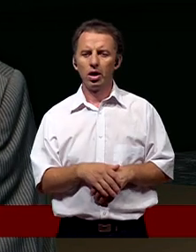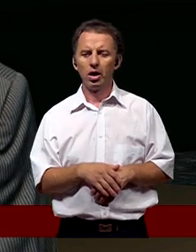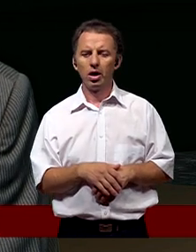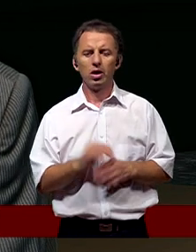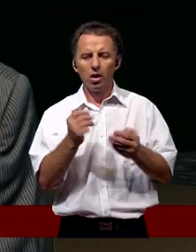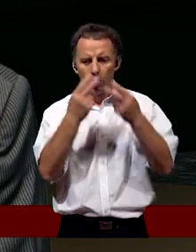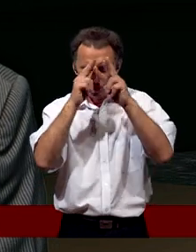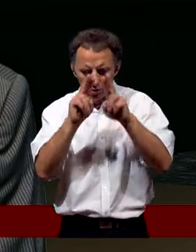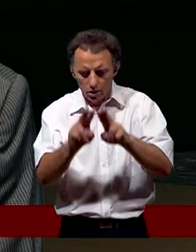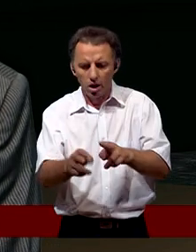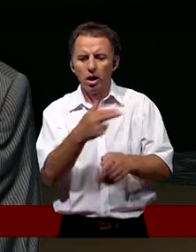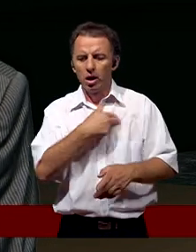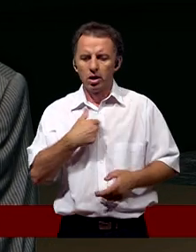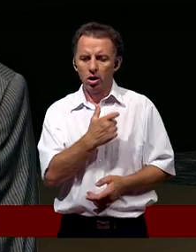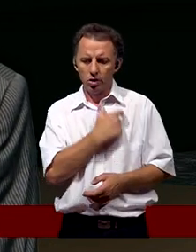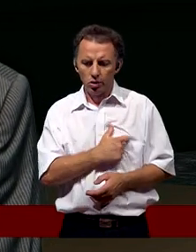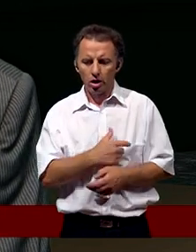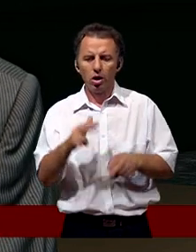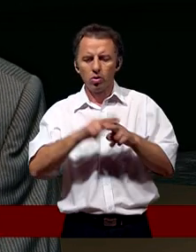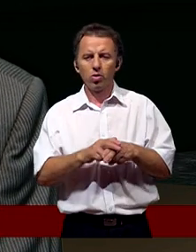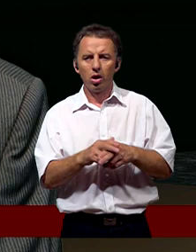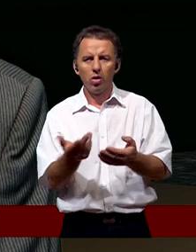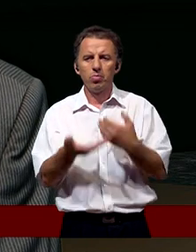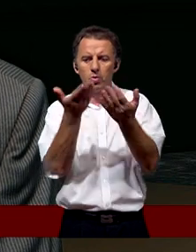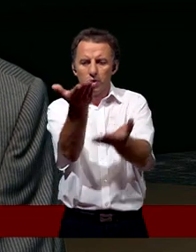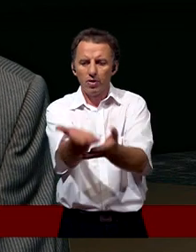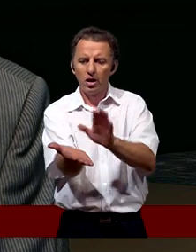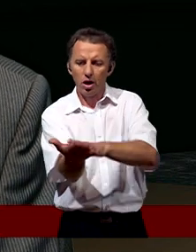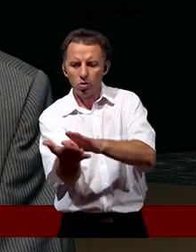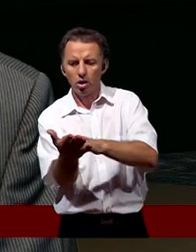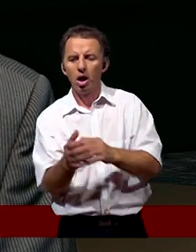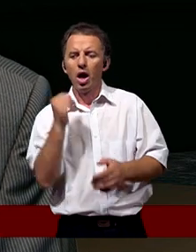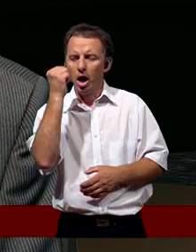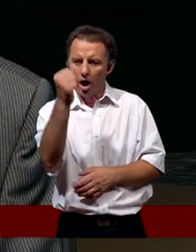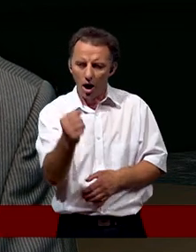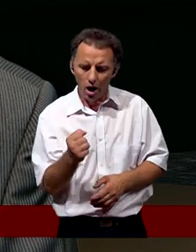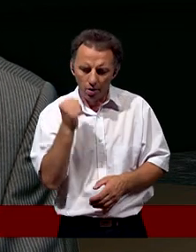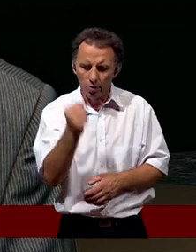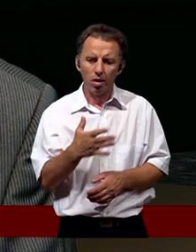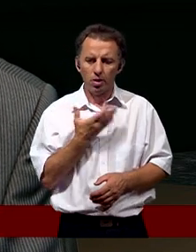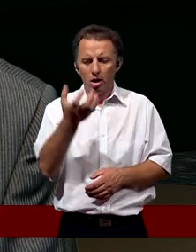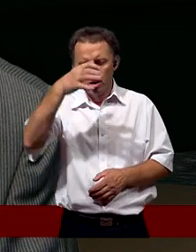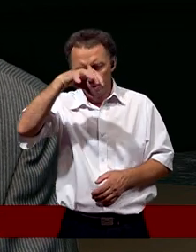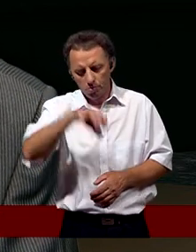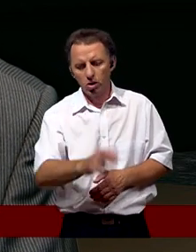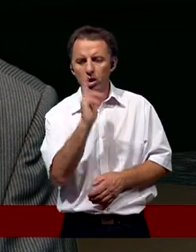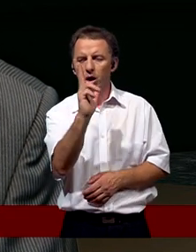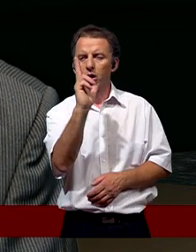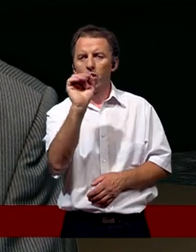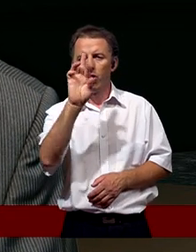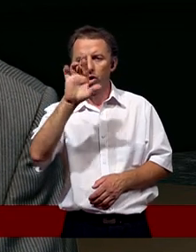nie uwzględnia tego naszego serca podawanego na dłoni. Apostoł Paweł tak miał w zborze w